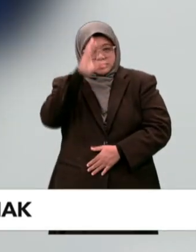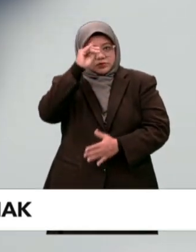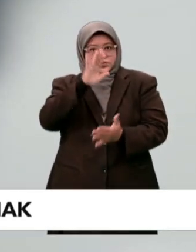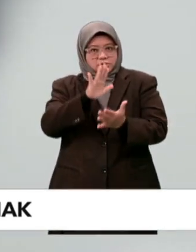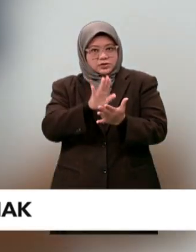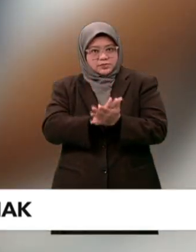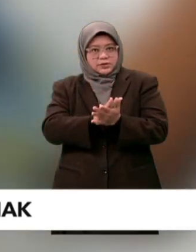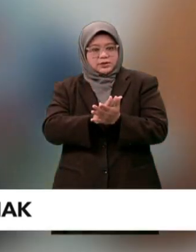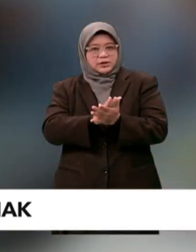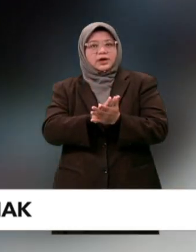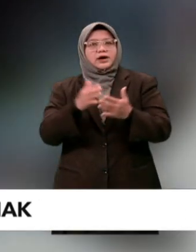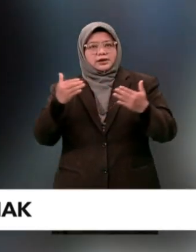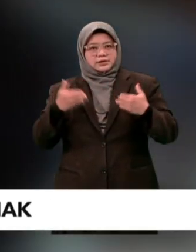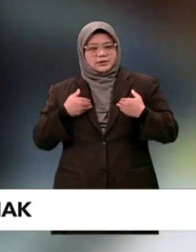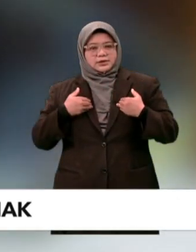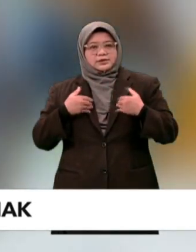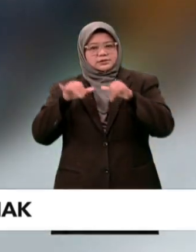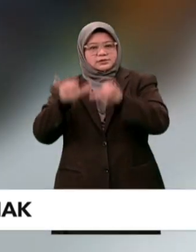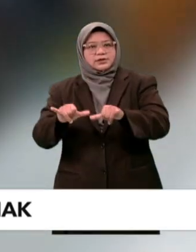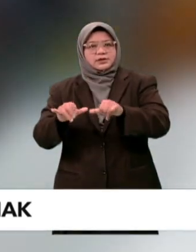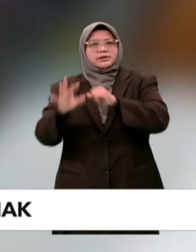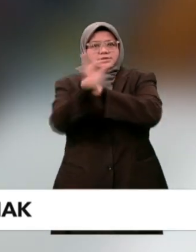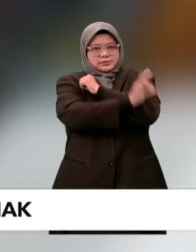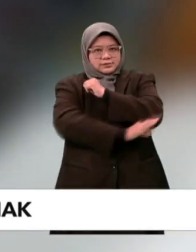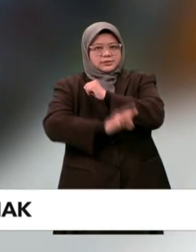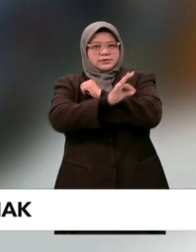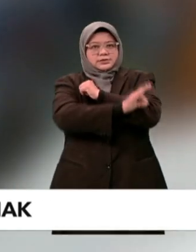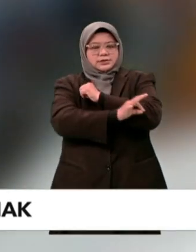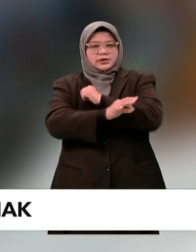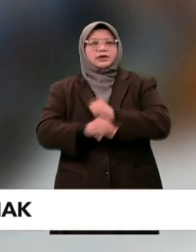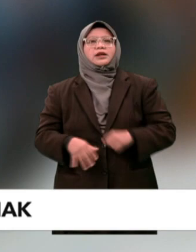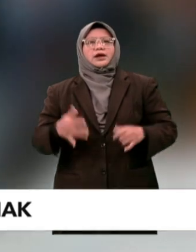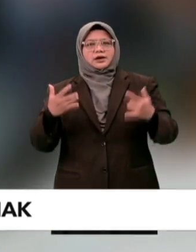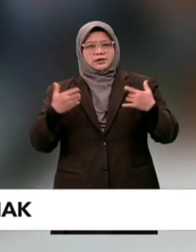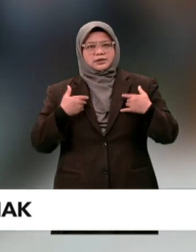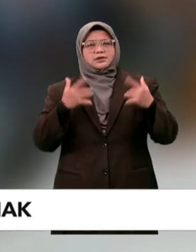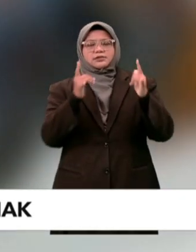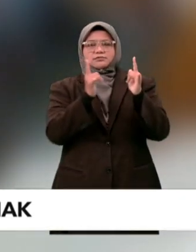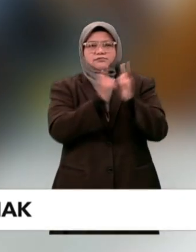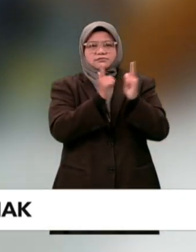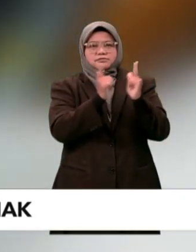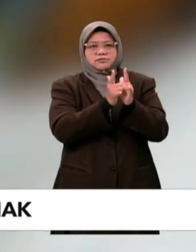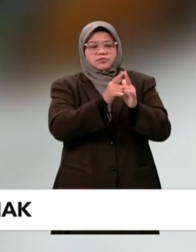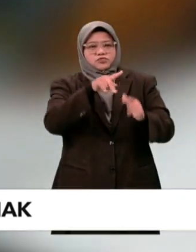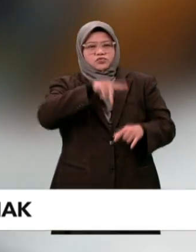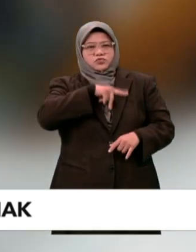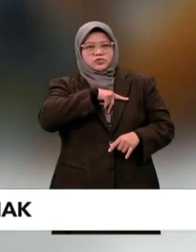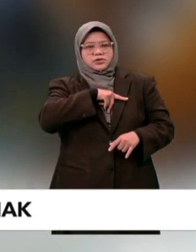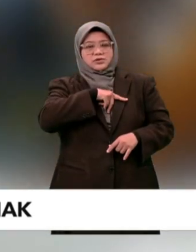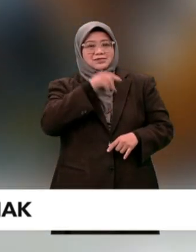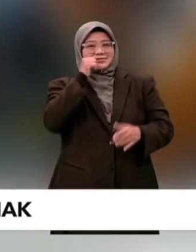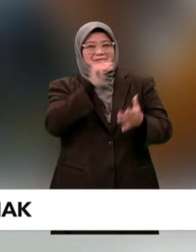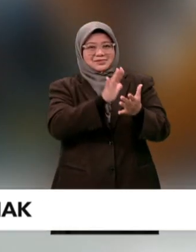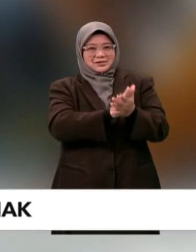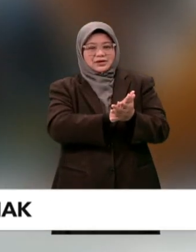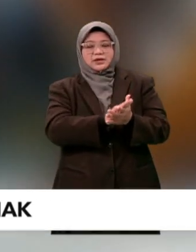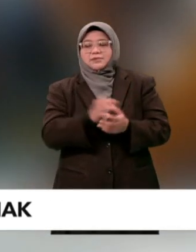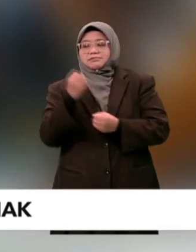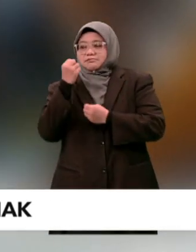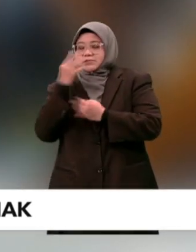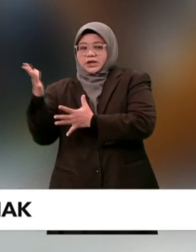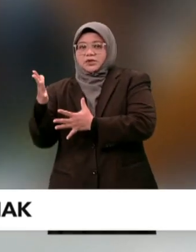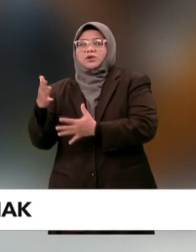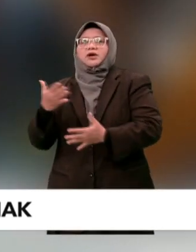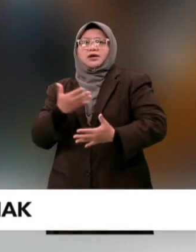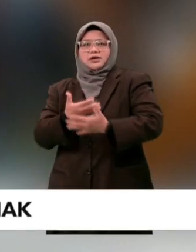menetap di Thamrin telah dihubungi teman lelaki bekas istrinya yang memberitahu anak lelakinya itu